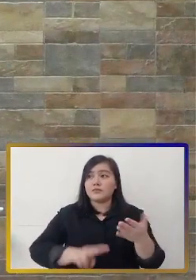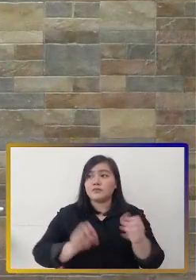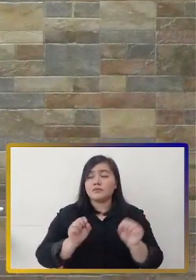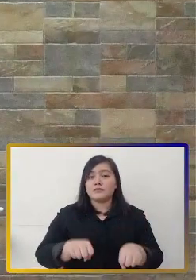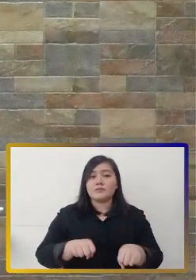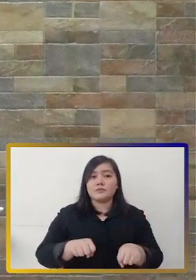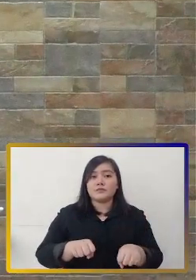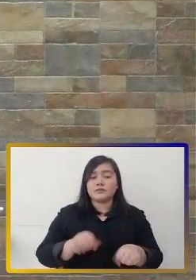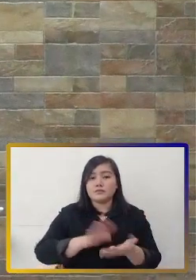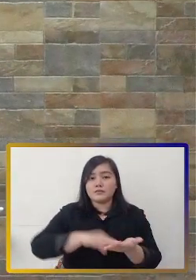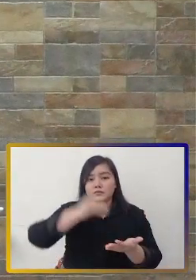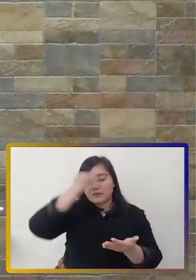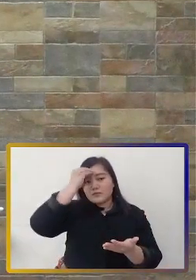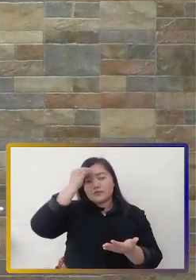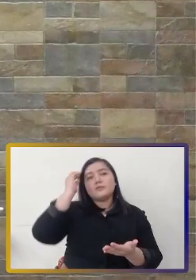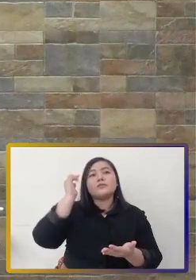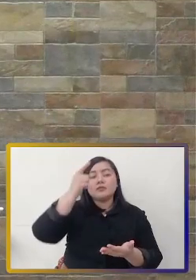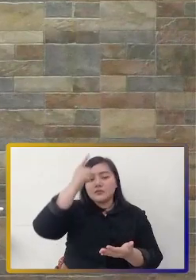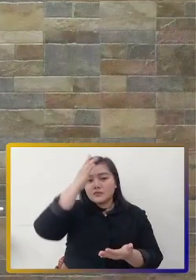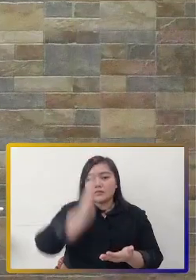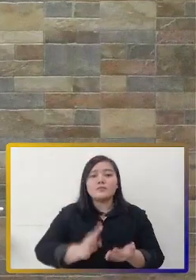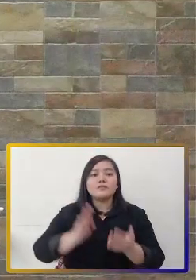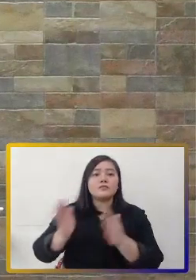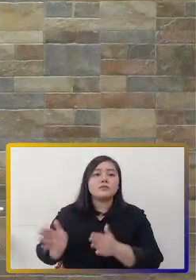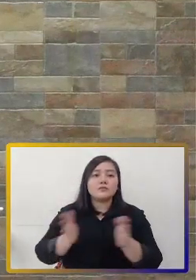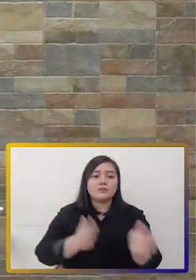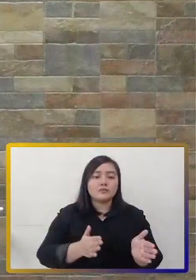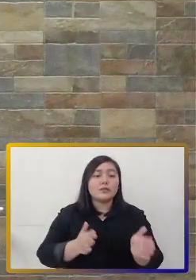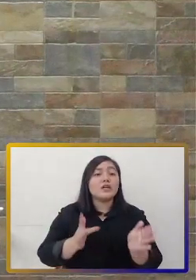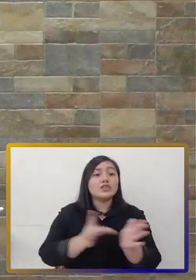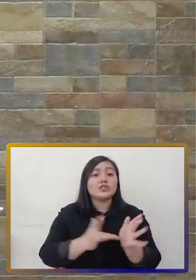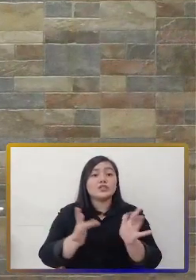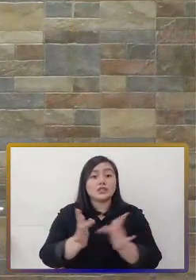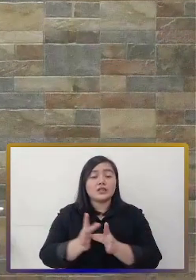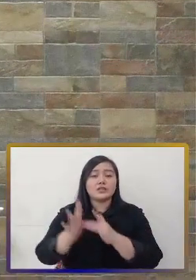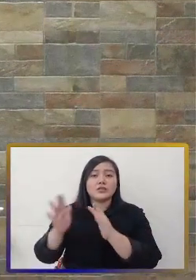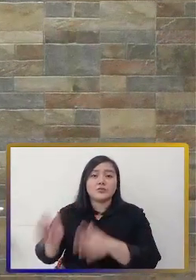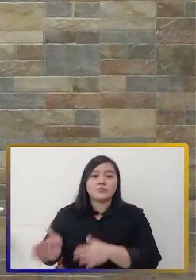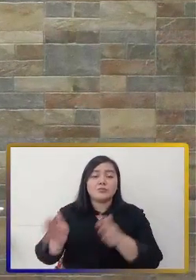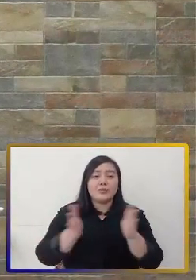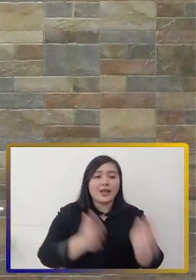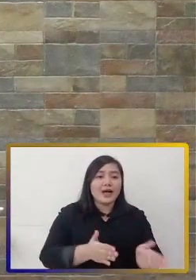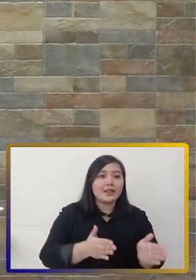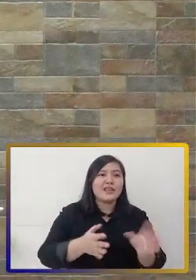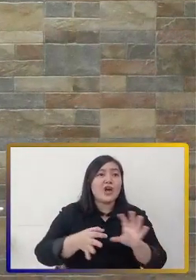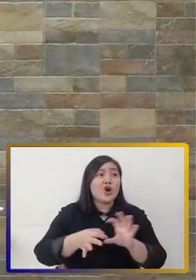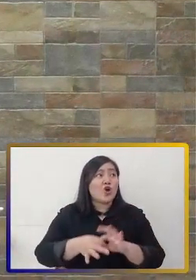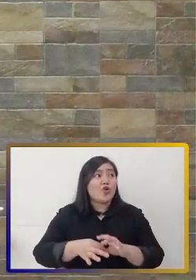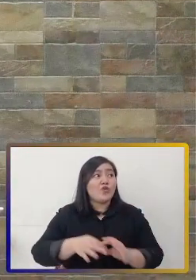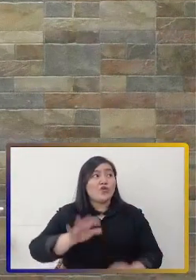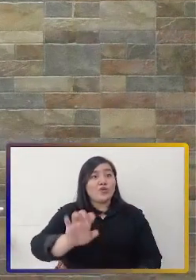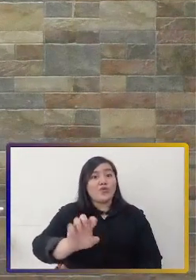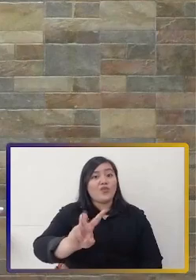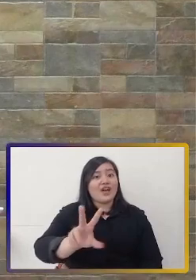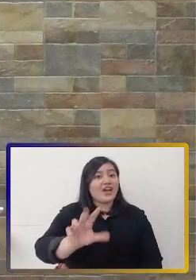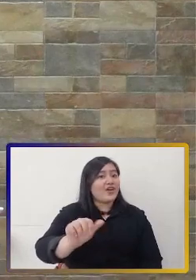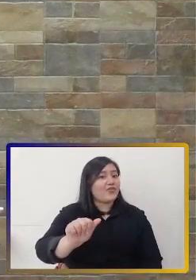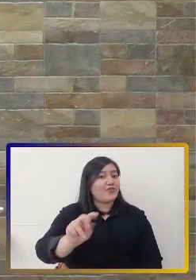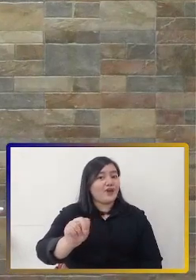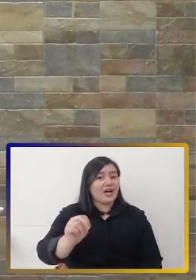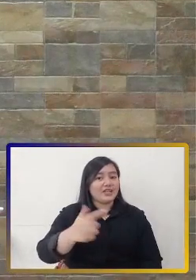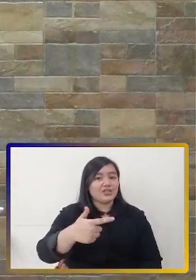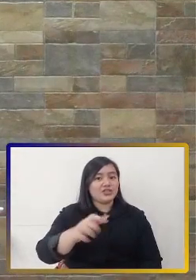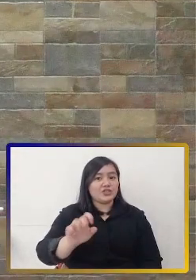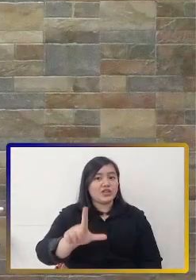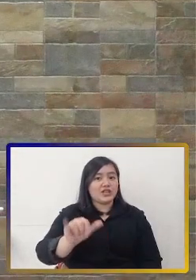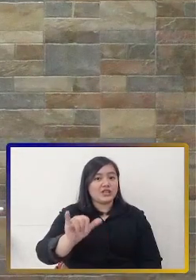evangelism plan ng Panginoong Hesukristo. Alright? Maganda po ito. At least, meron po kayong idea sa bagay po na ito. Yung